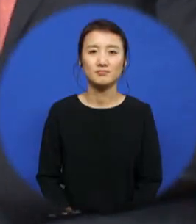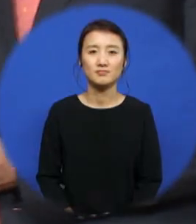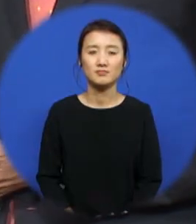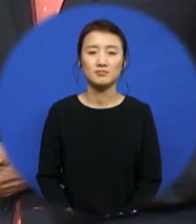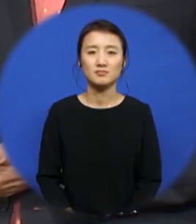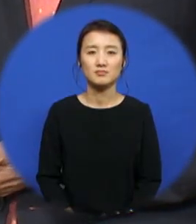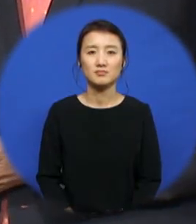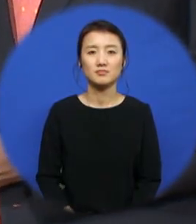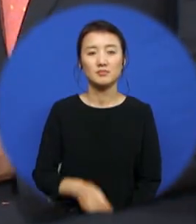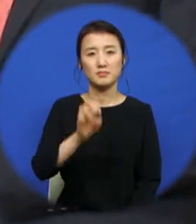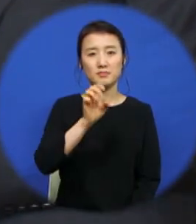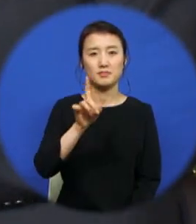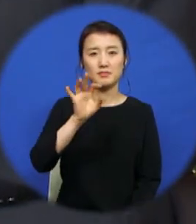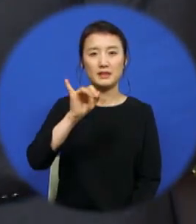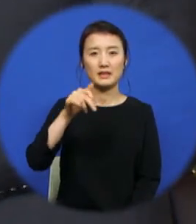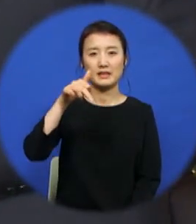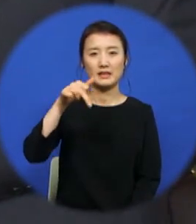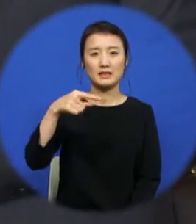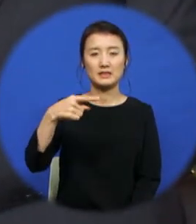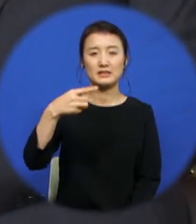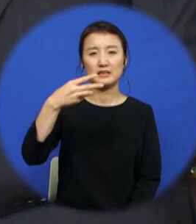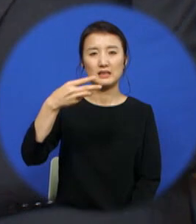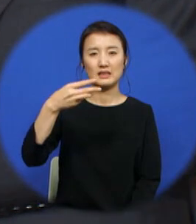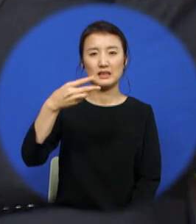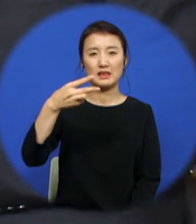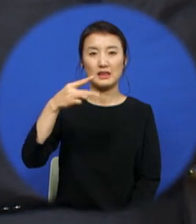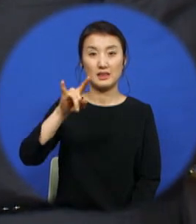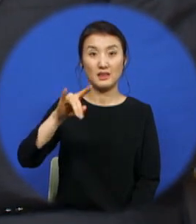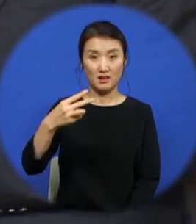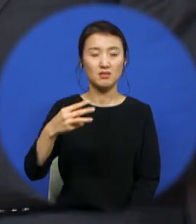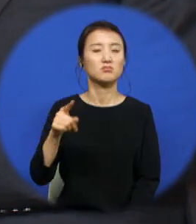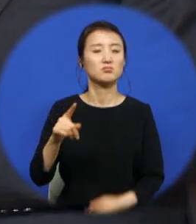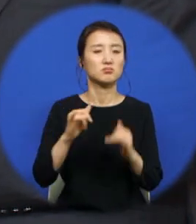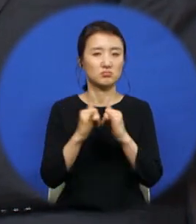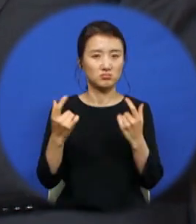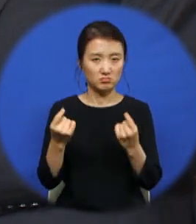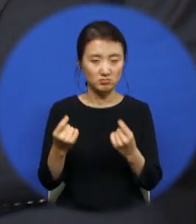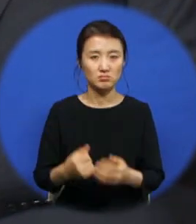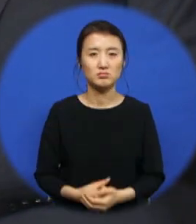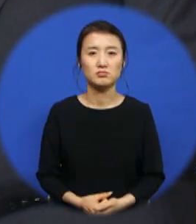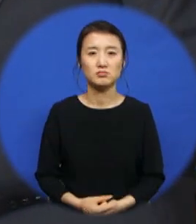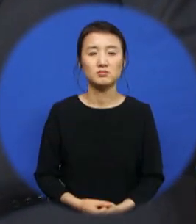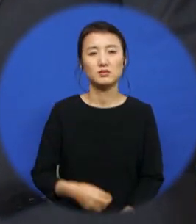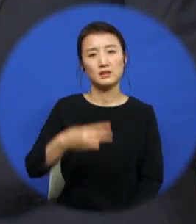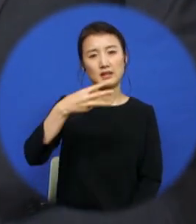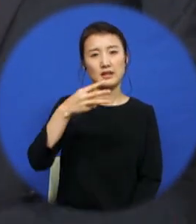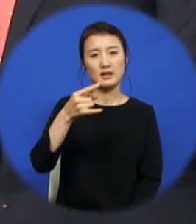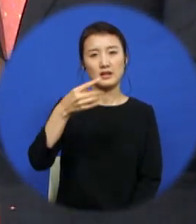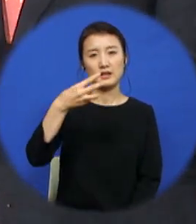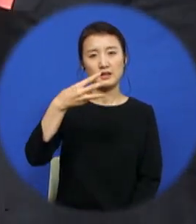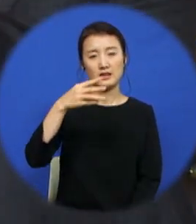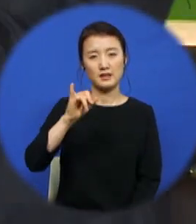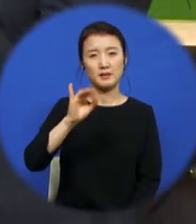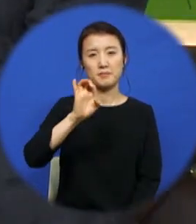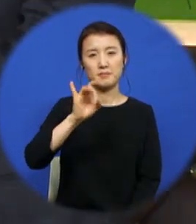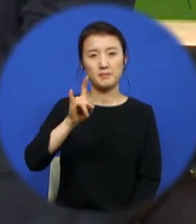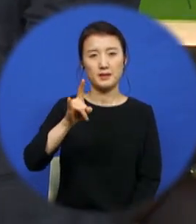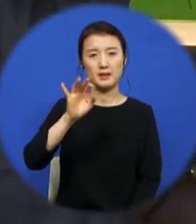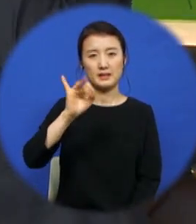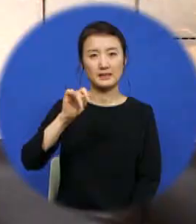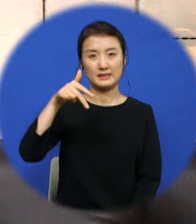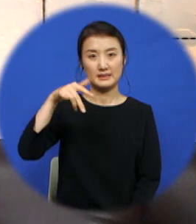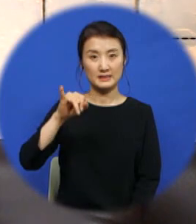다음에 마이클리 된 델 컴퓨터를 창업한 사람이죠 예 그 다음에 내리 페이지 여러분 매일